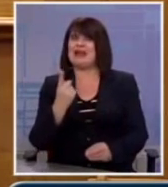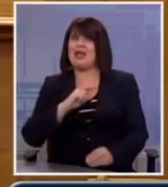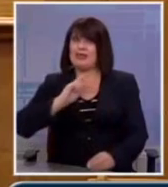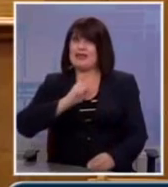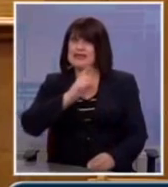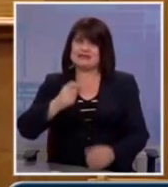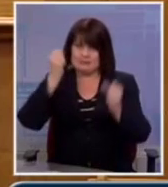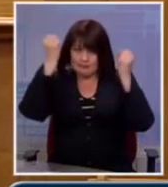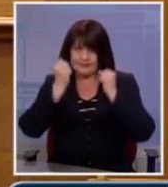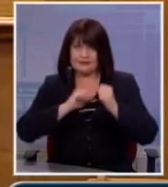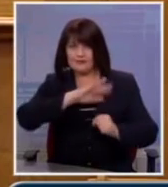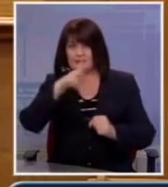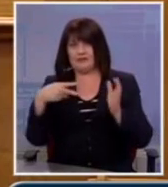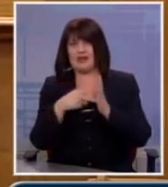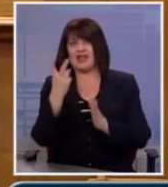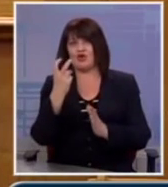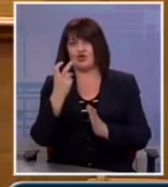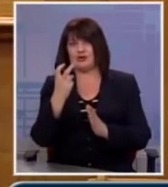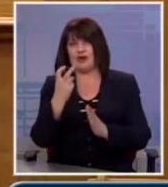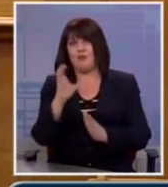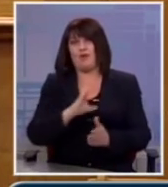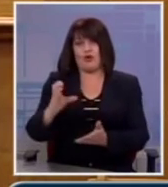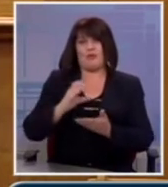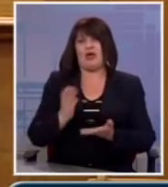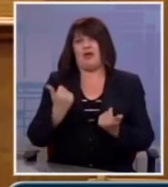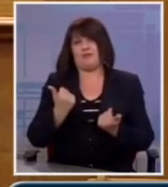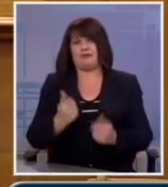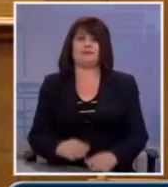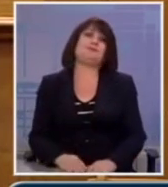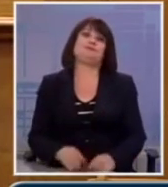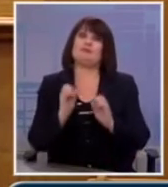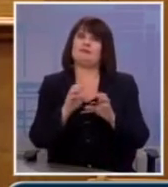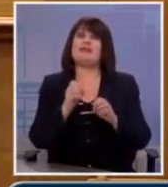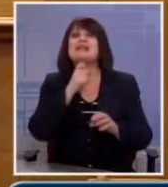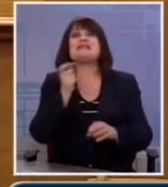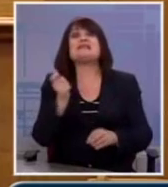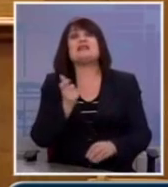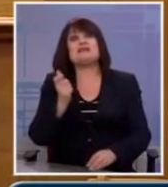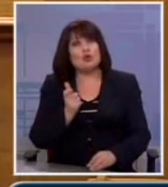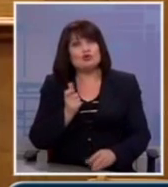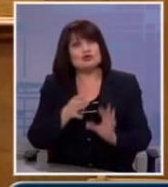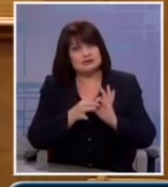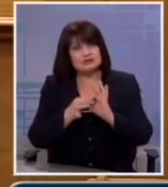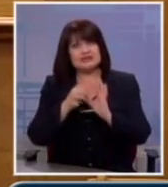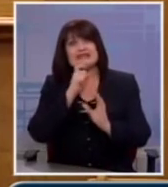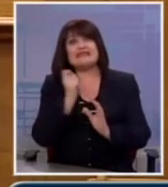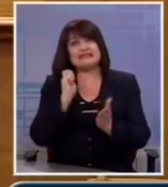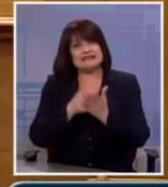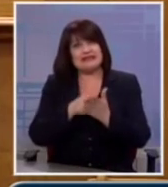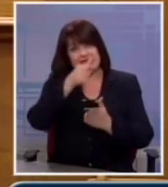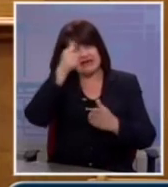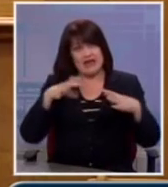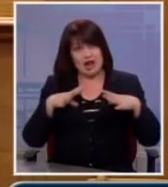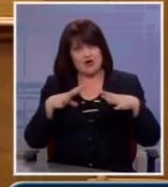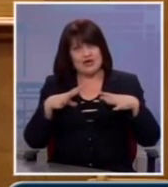41 δις θα χάσουν μέχρι το 2020. Να ενημερώσετε βέβαια και τους συνταξιούχους αν θα συνεχίσουν να παίρνουν τη σύνταξή τους το καλοκαίρι.